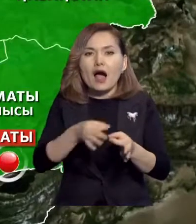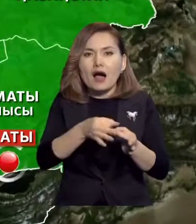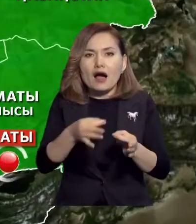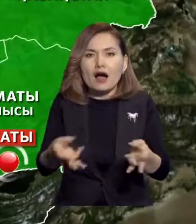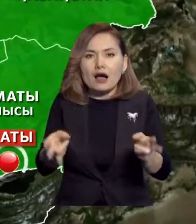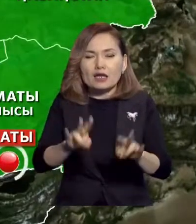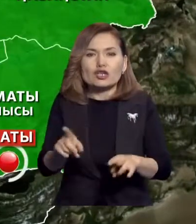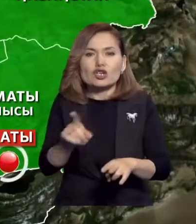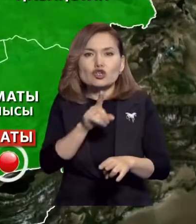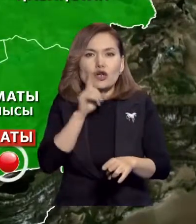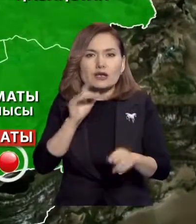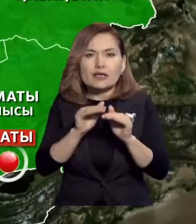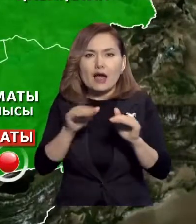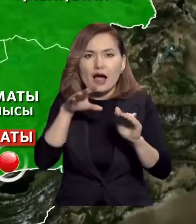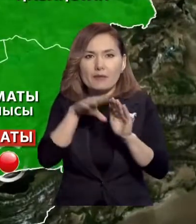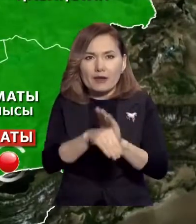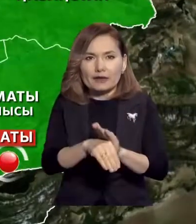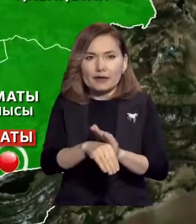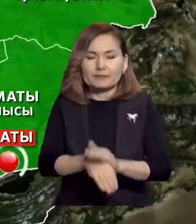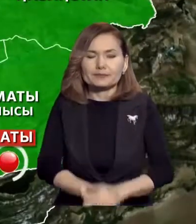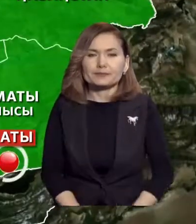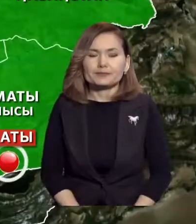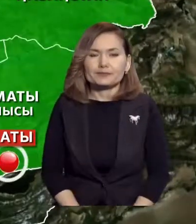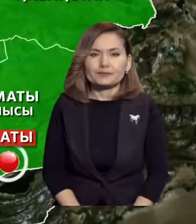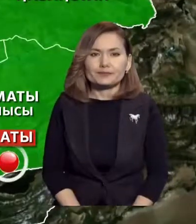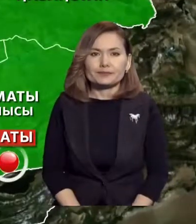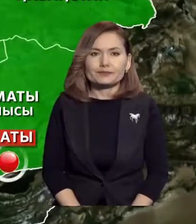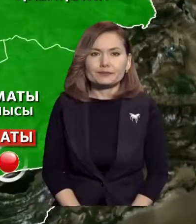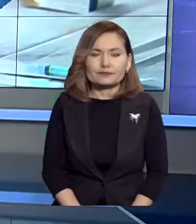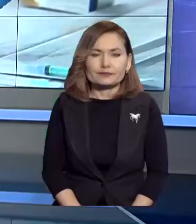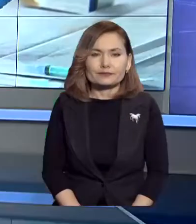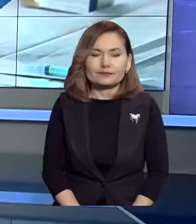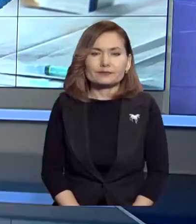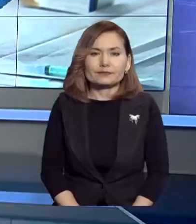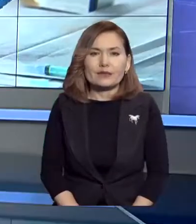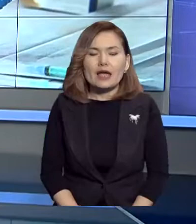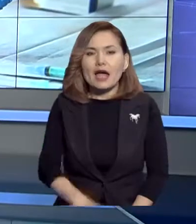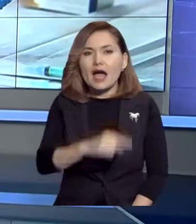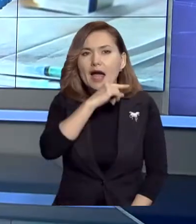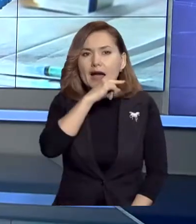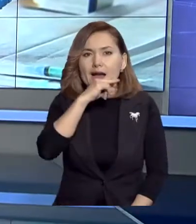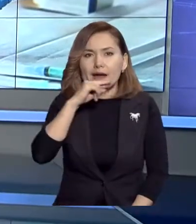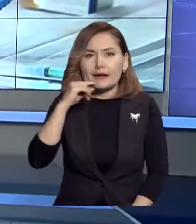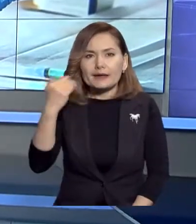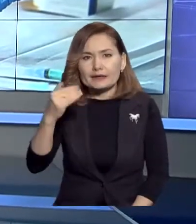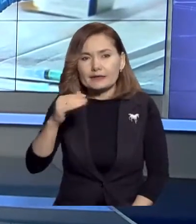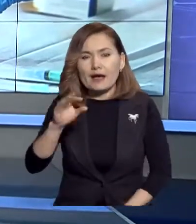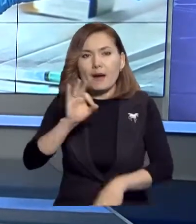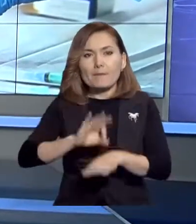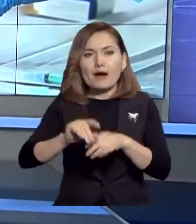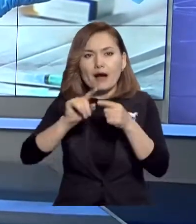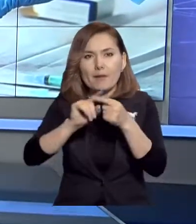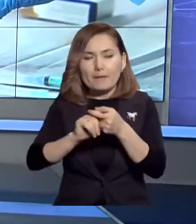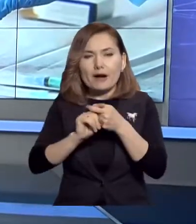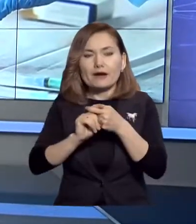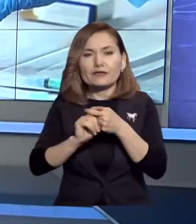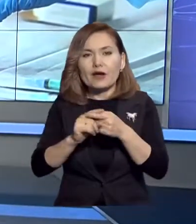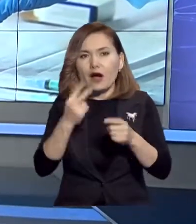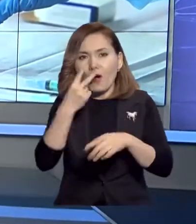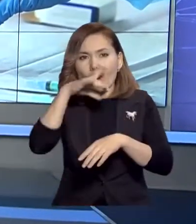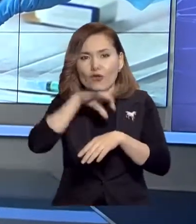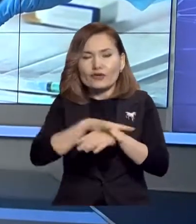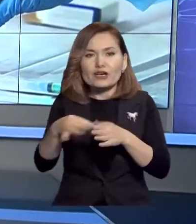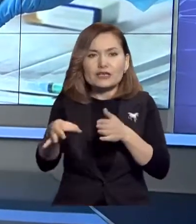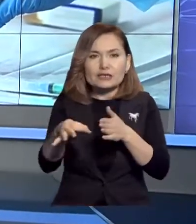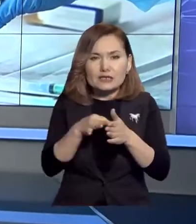өңірлер қауіптің жасыл деңгейінде тұр. Ал Ресейде коронавирусты анықтайтын детектор